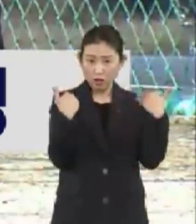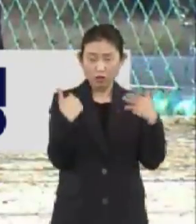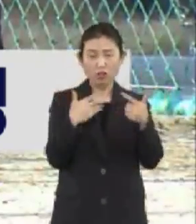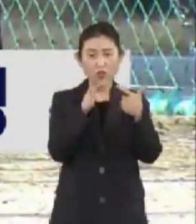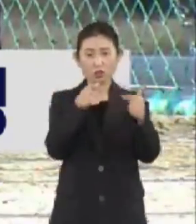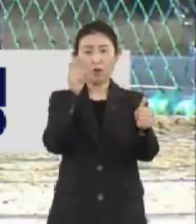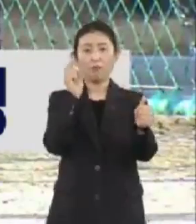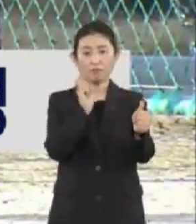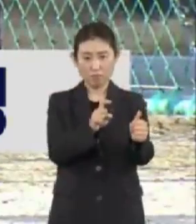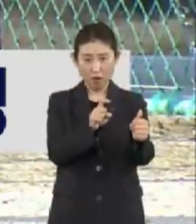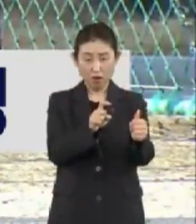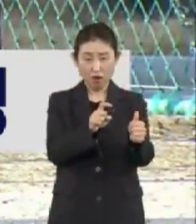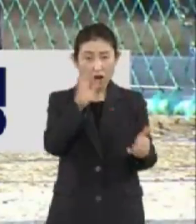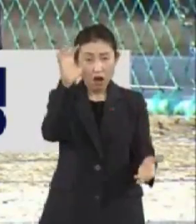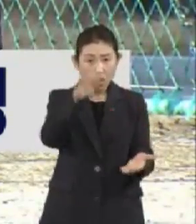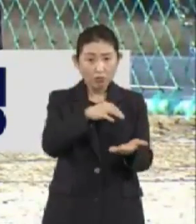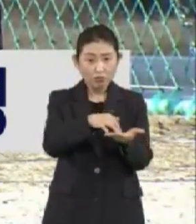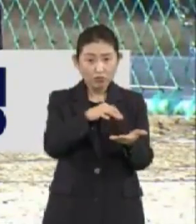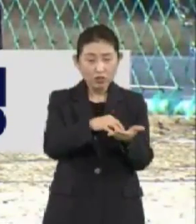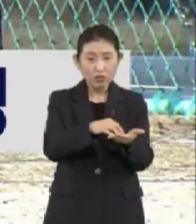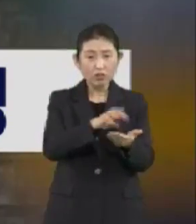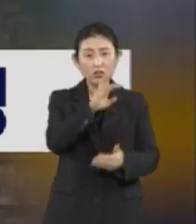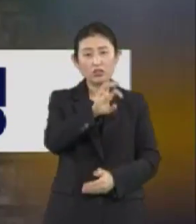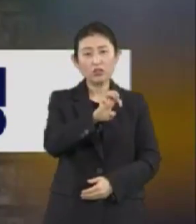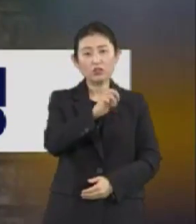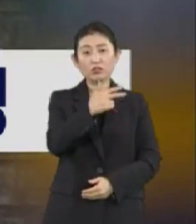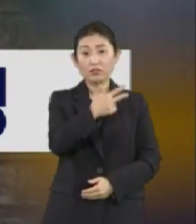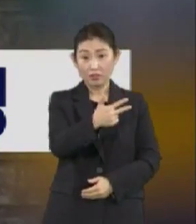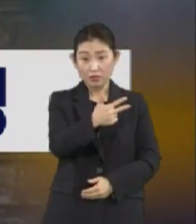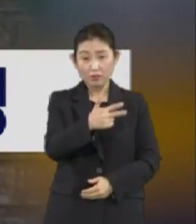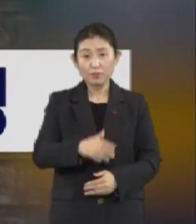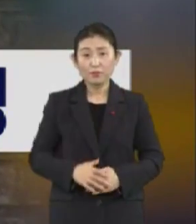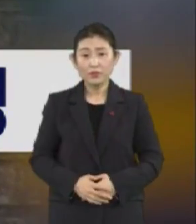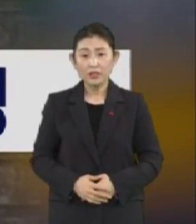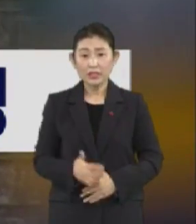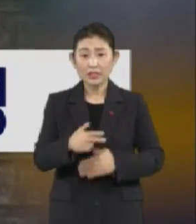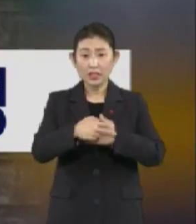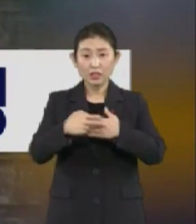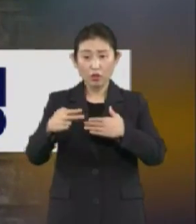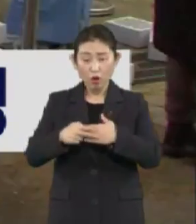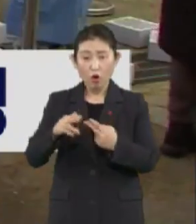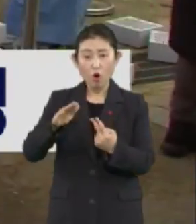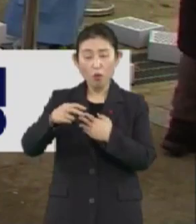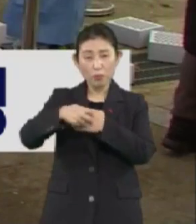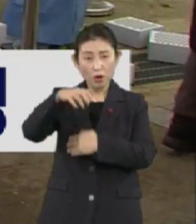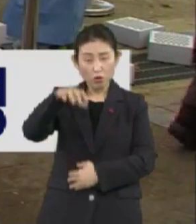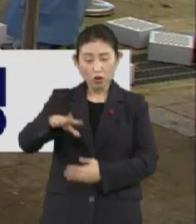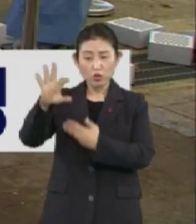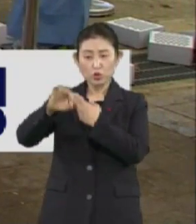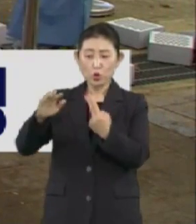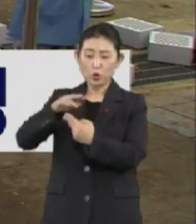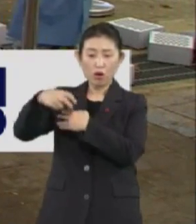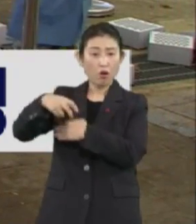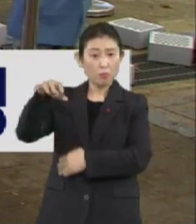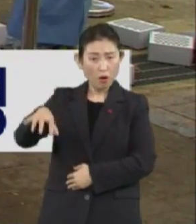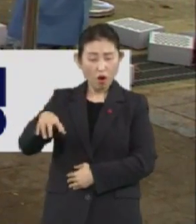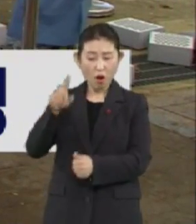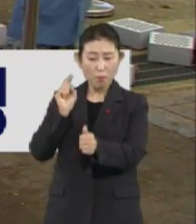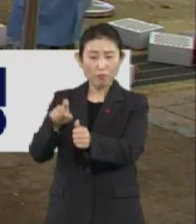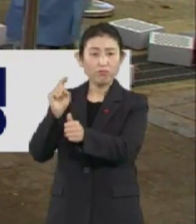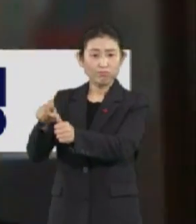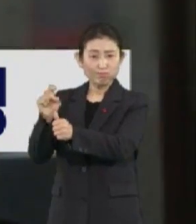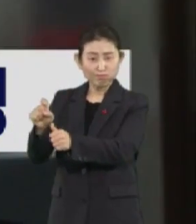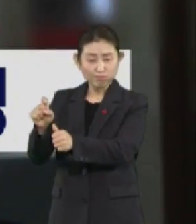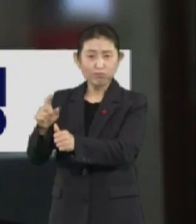6명이 추가하기 인데 누적 확진 자가 37명 에다 라고 대덕구 병원과 서구 요양병원에서 확진